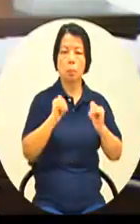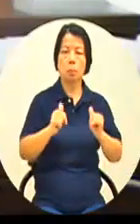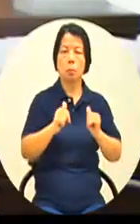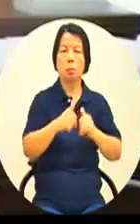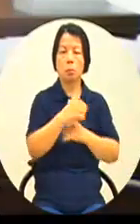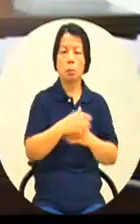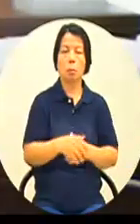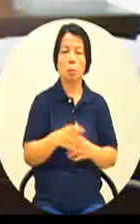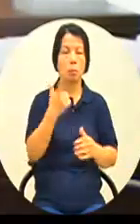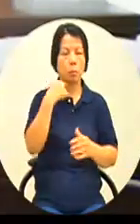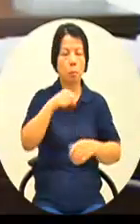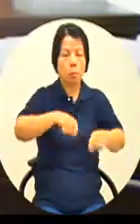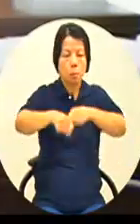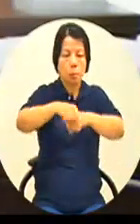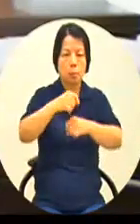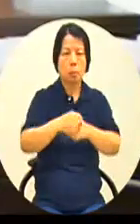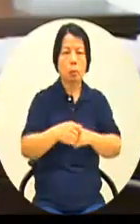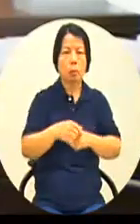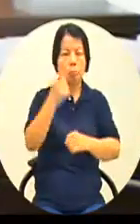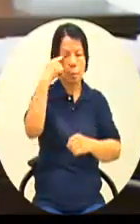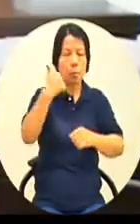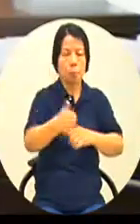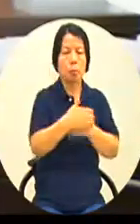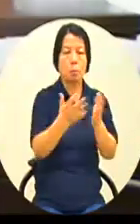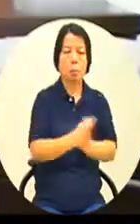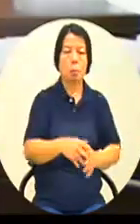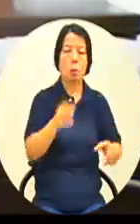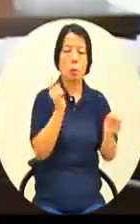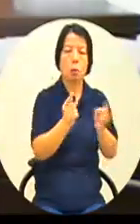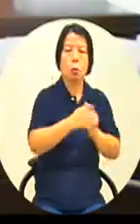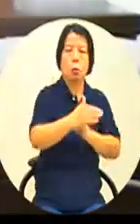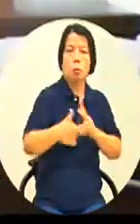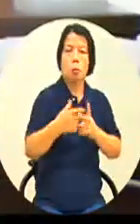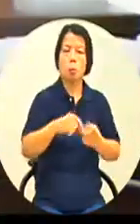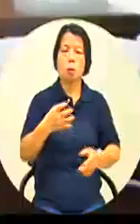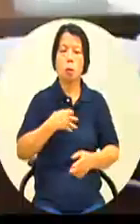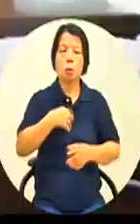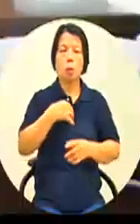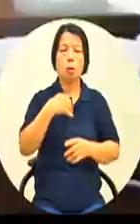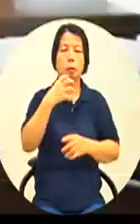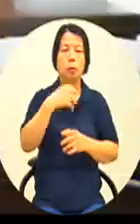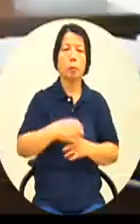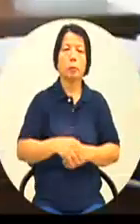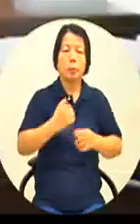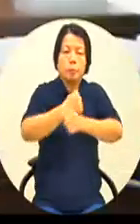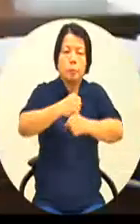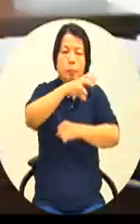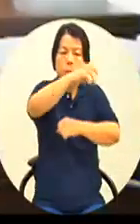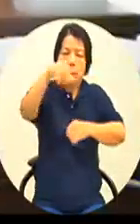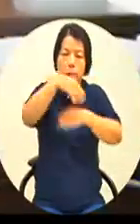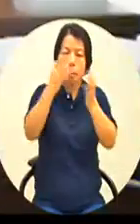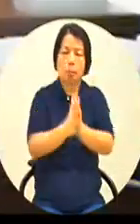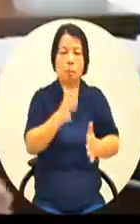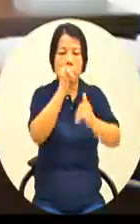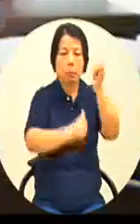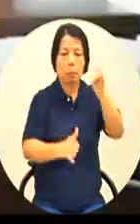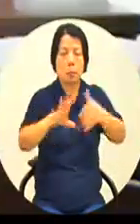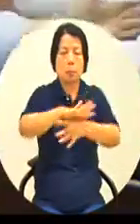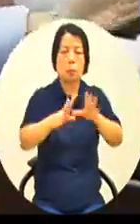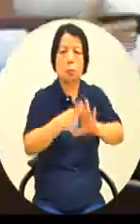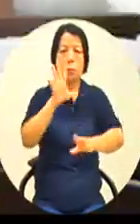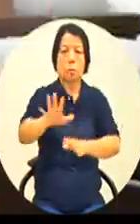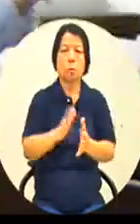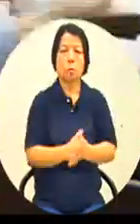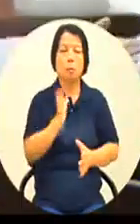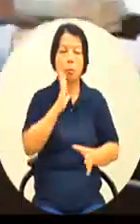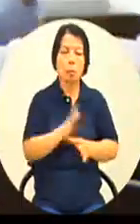很好，要把鼓山区、把蛤蟆仙这么具有历史文化，这么在高雄市是一个